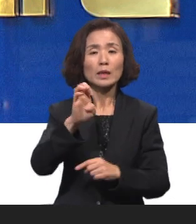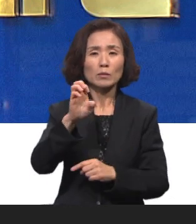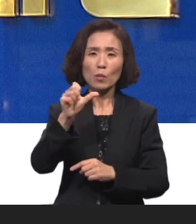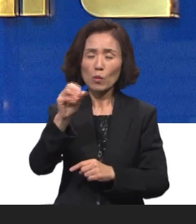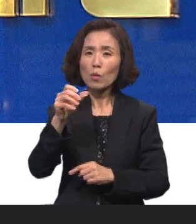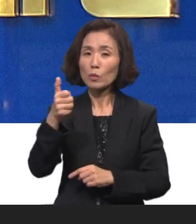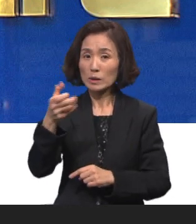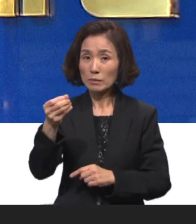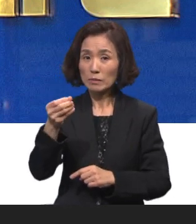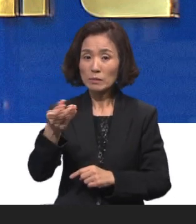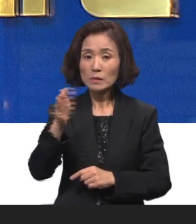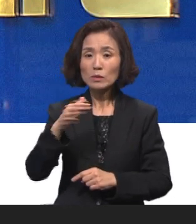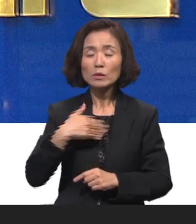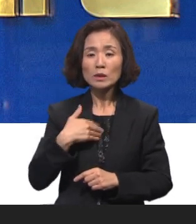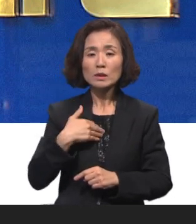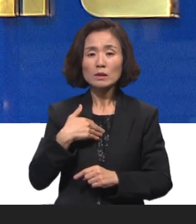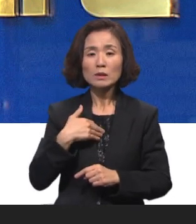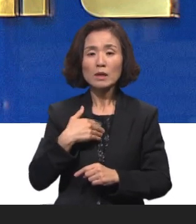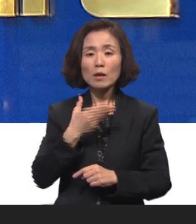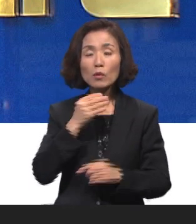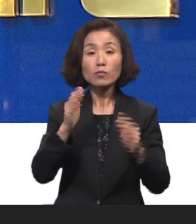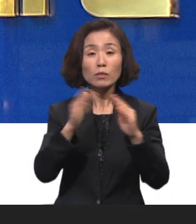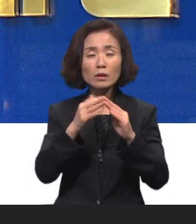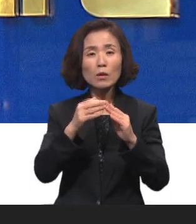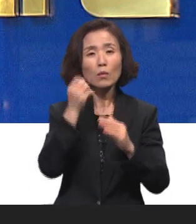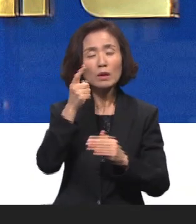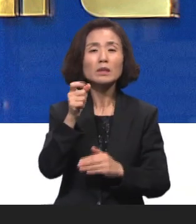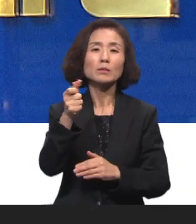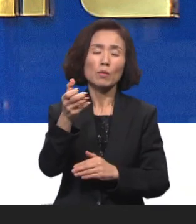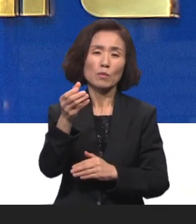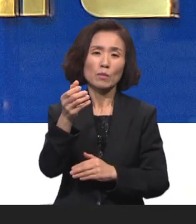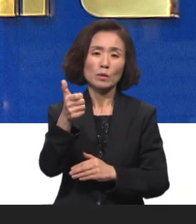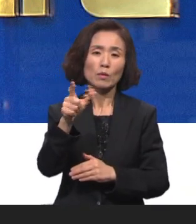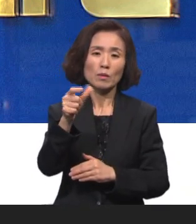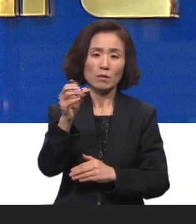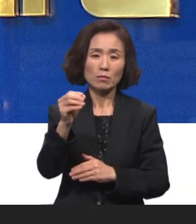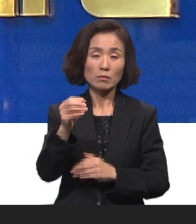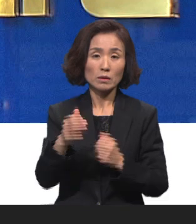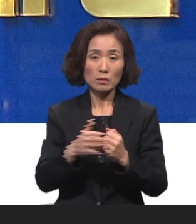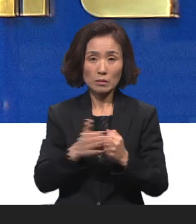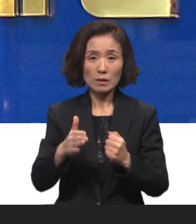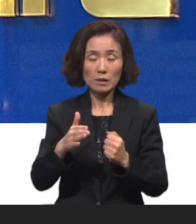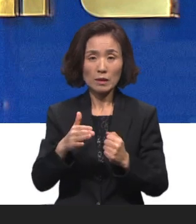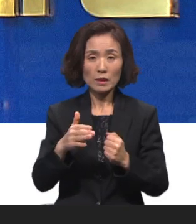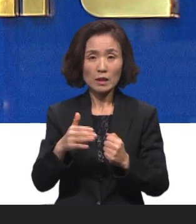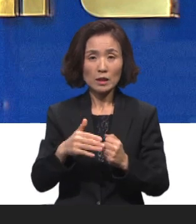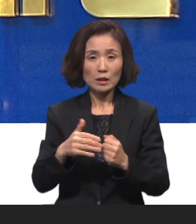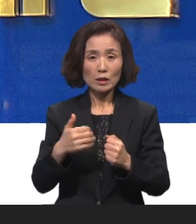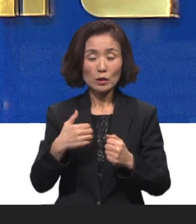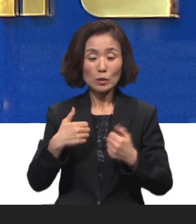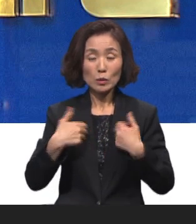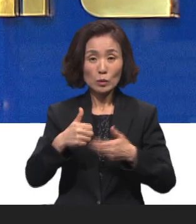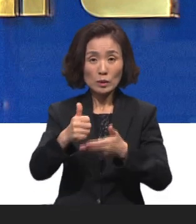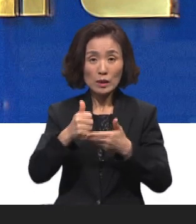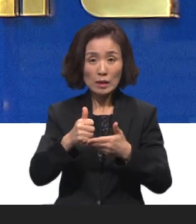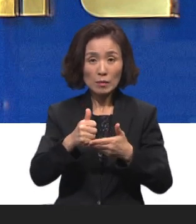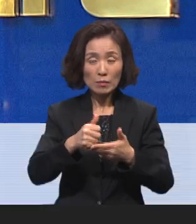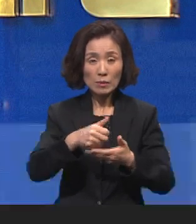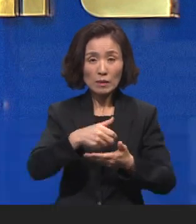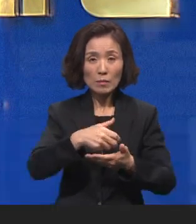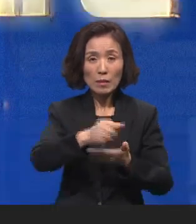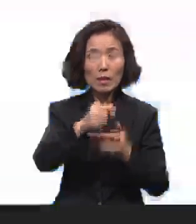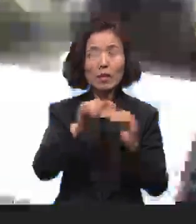저희가 월 15만 원이거든요. 그런 것 때문에 아마 뭐 손님을 뺏길까 봐 그렇게 생각을 하시는 것